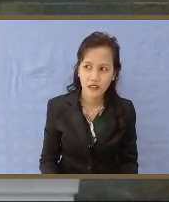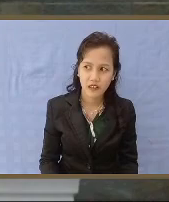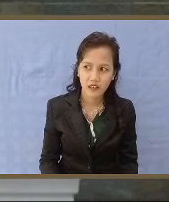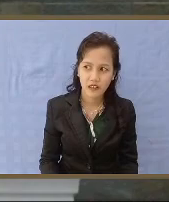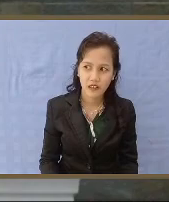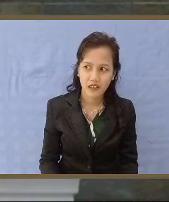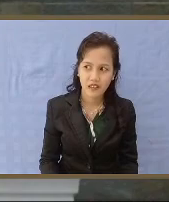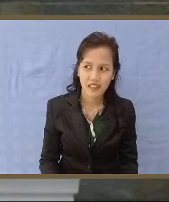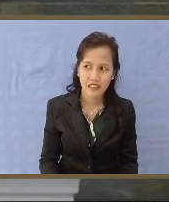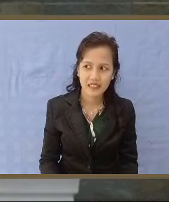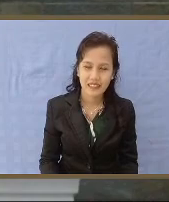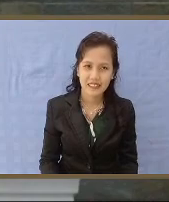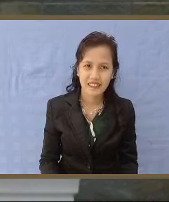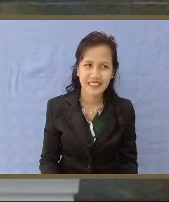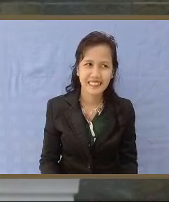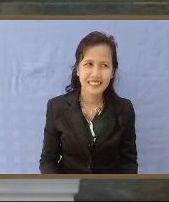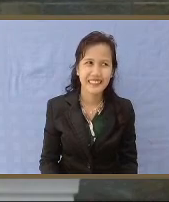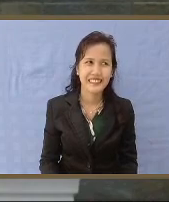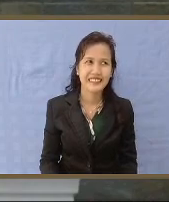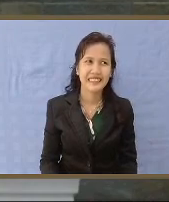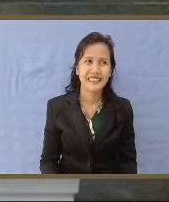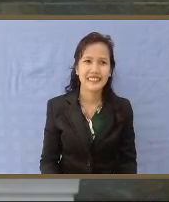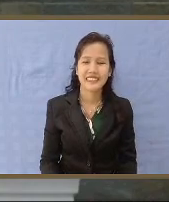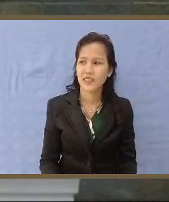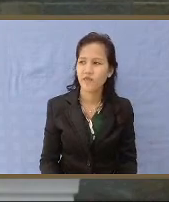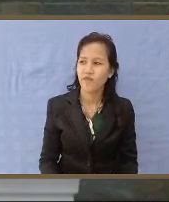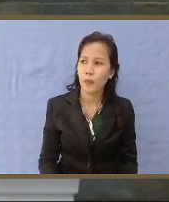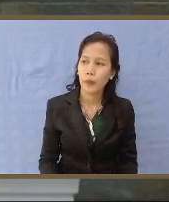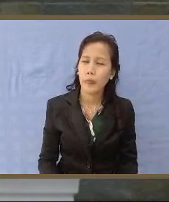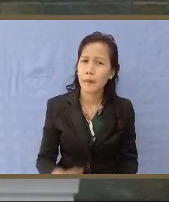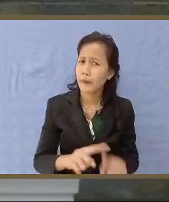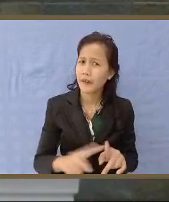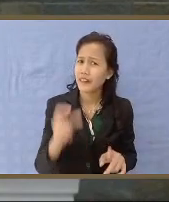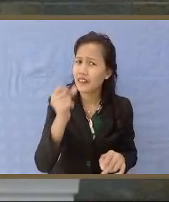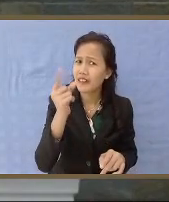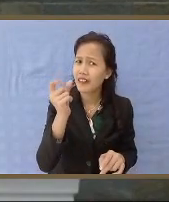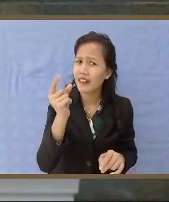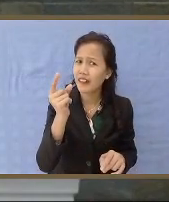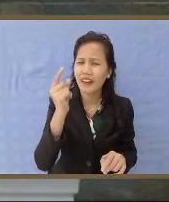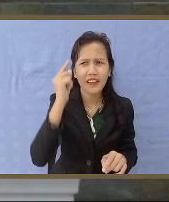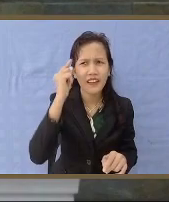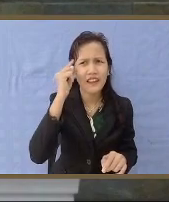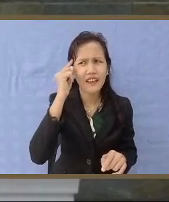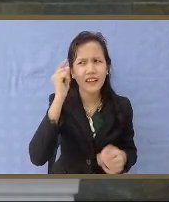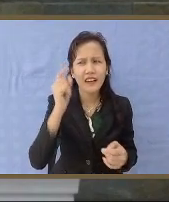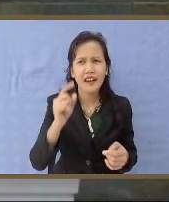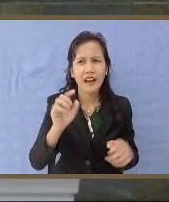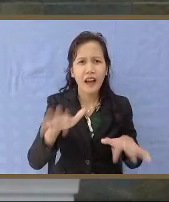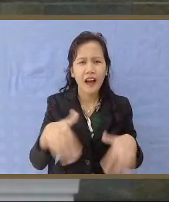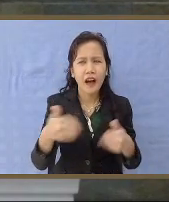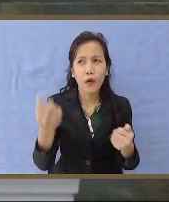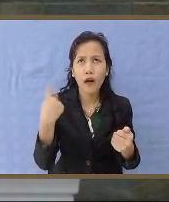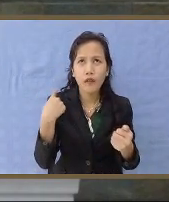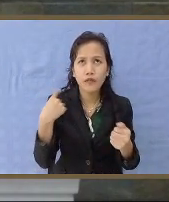Yeah, thank you. Naunawaan nyo yan, sinasabi ko. But listen, tinan nyo kung gaano kabilis mawalan ho ng tahanan.